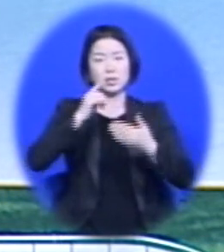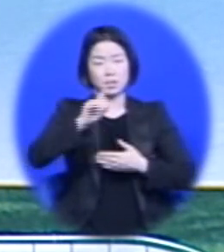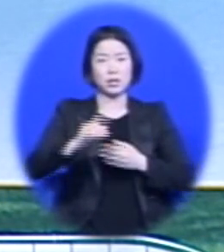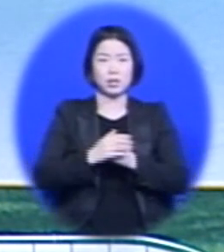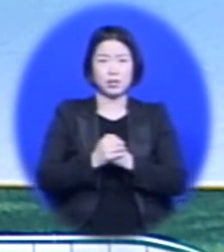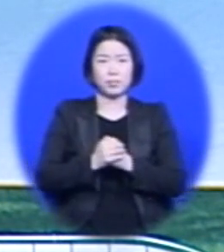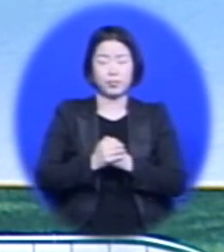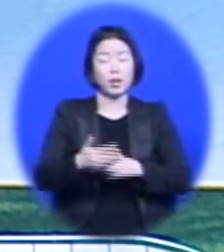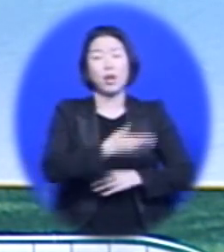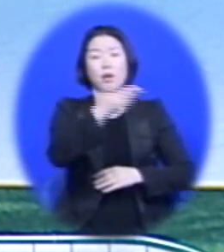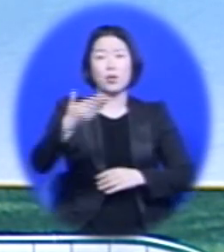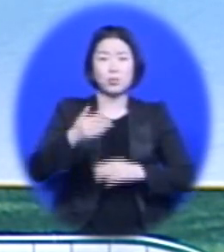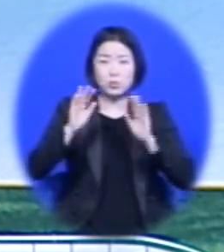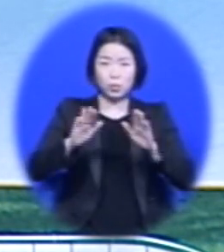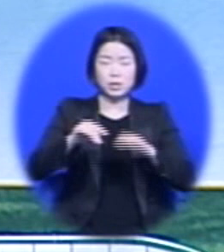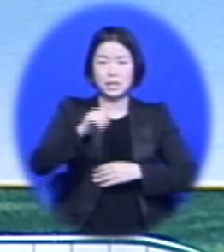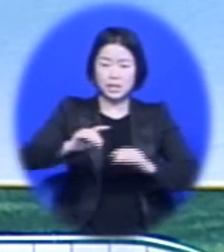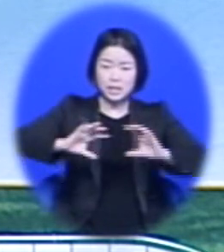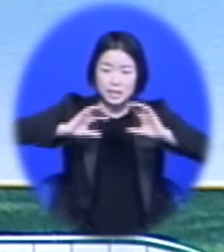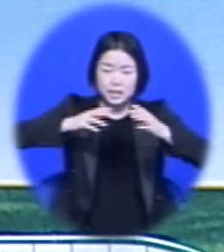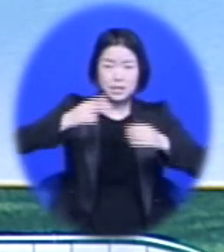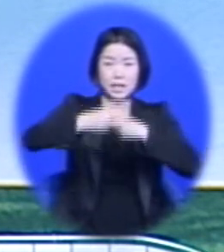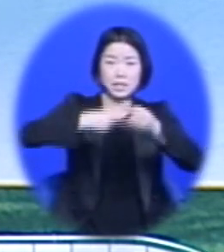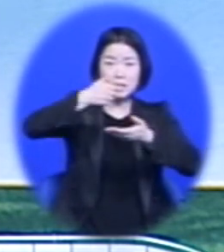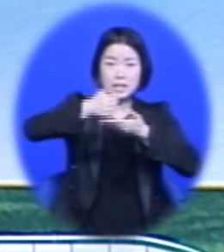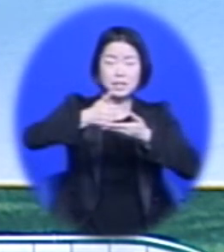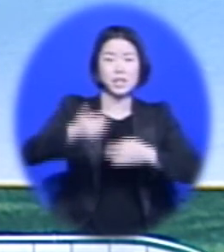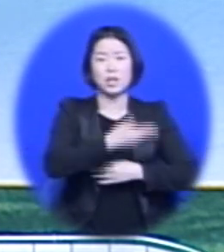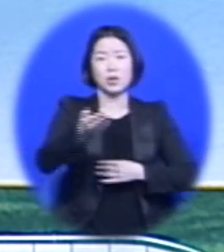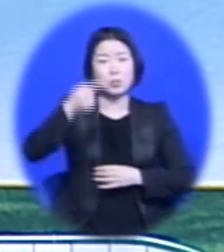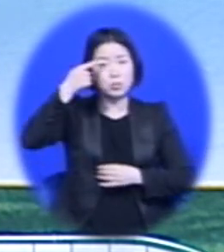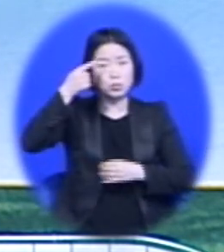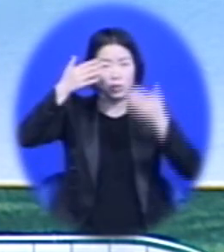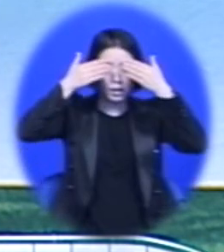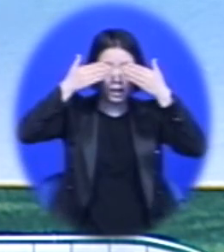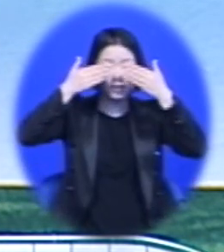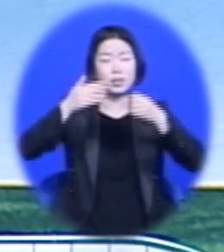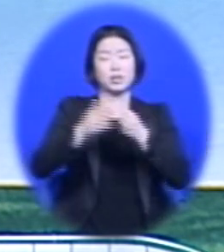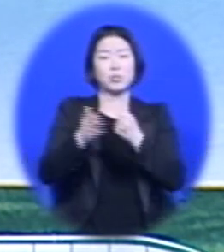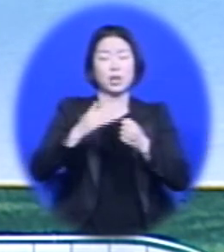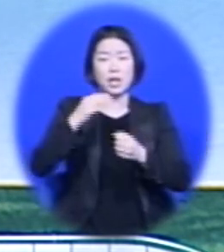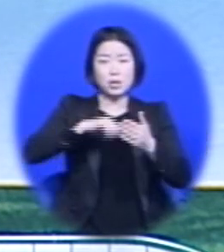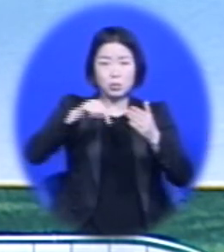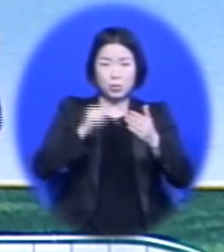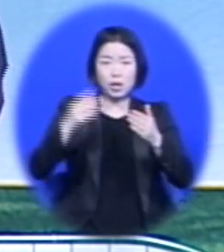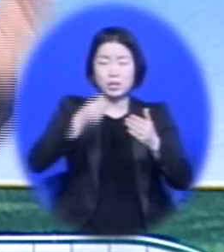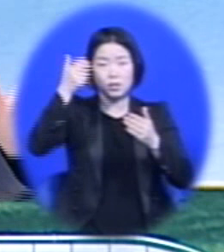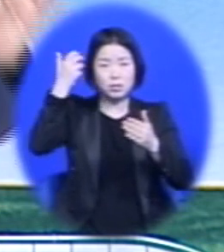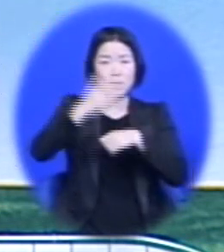여러분, 오늘 이 세상 신이 여러분의 눈을 가리워서 여러분 안에 성령 하나님이 와 계시다는